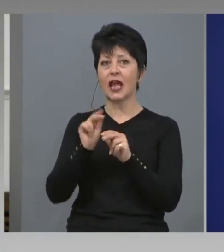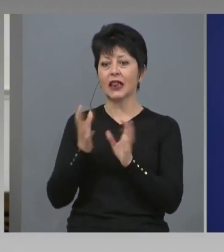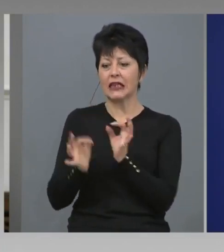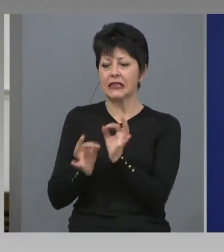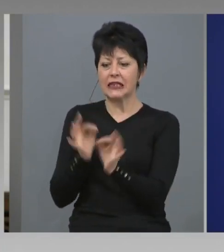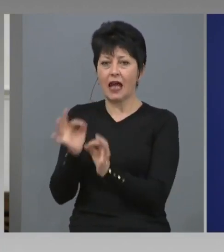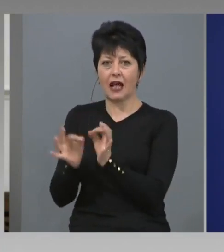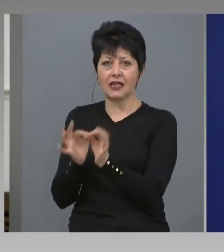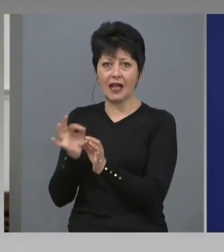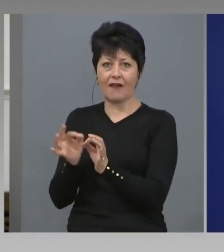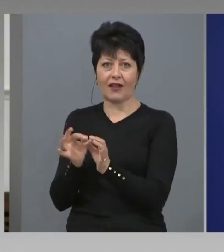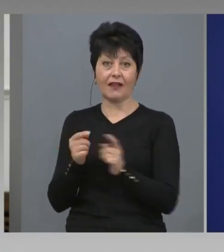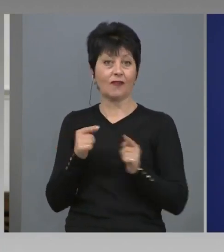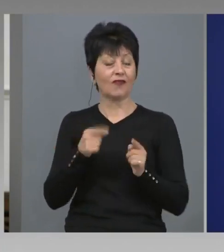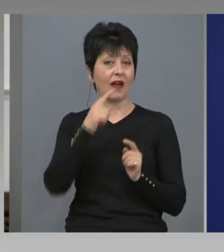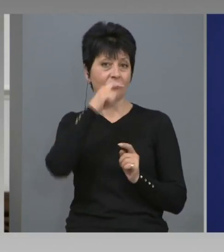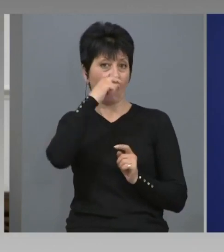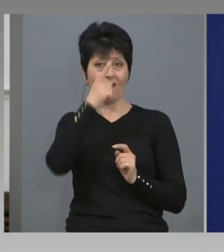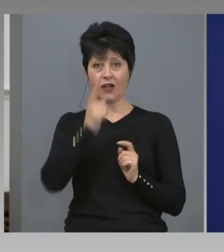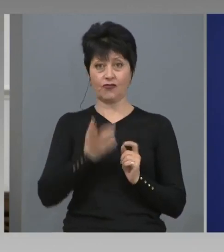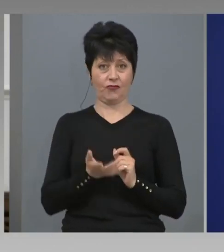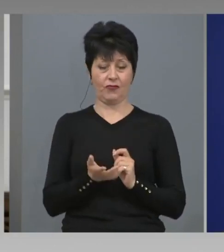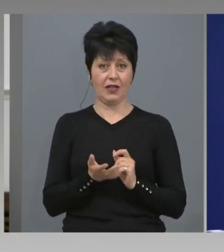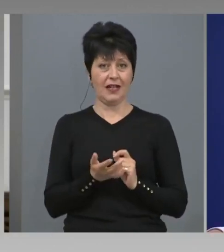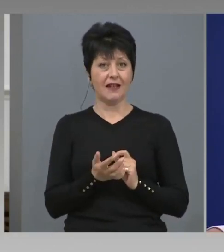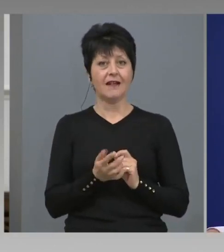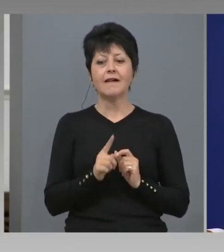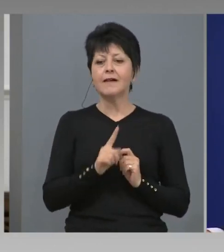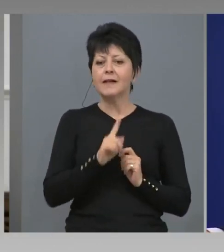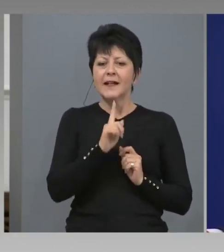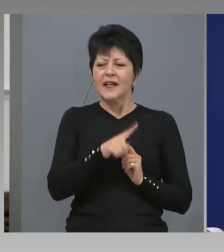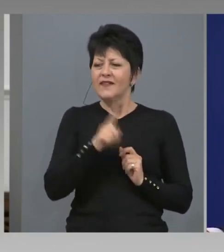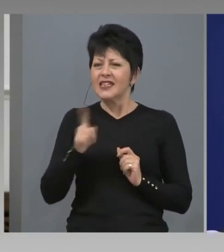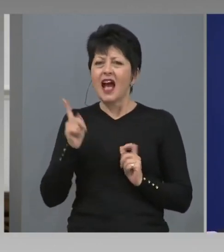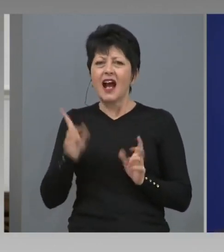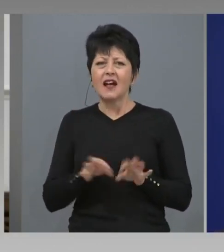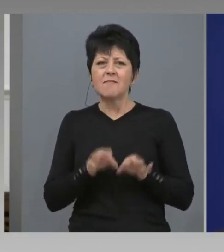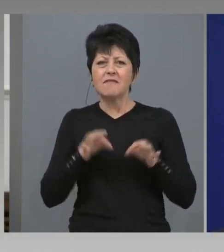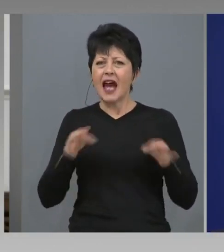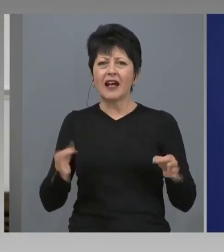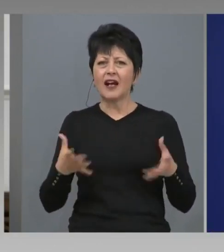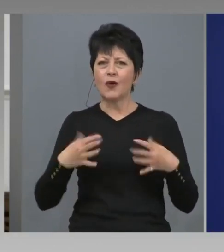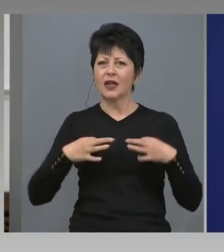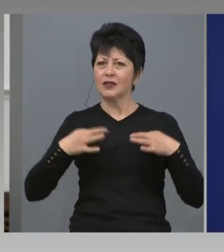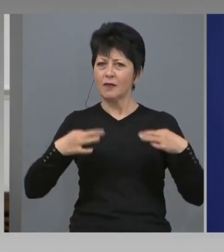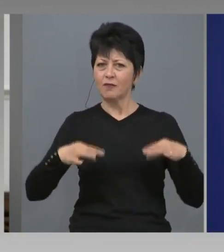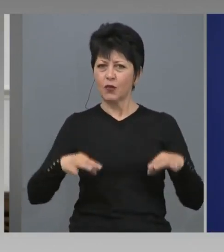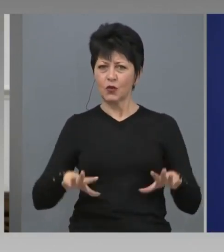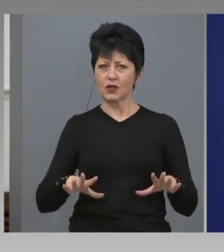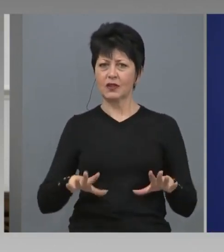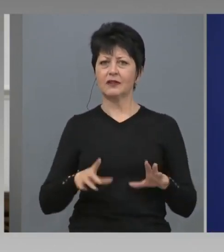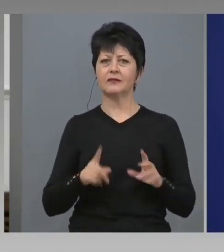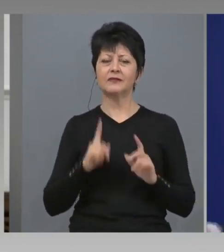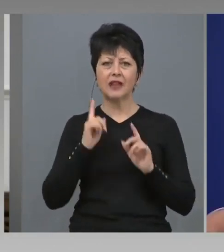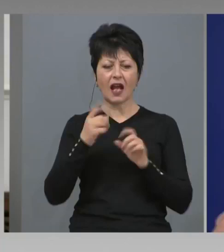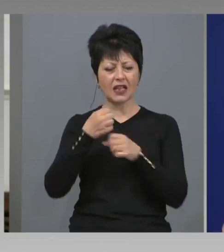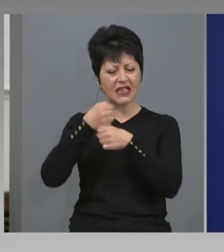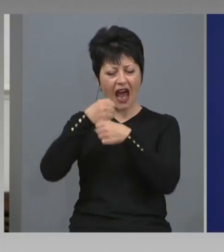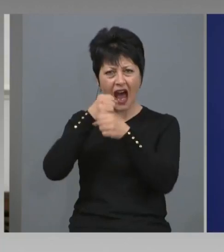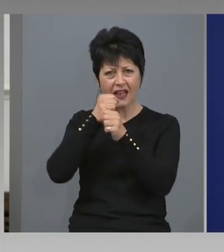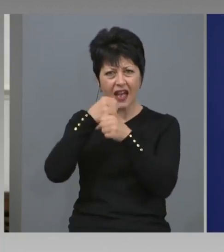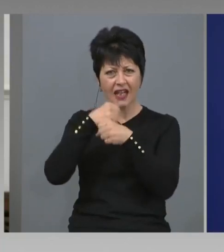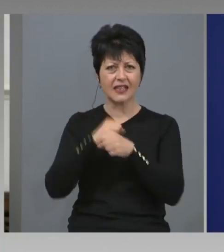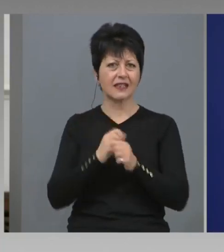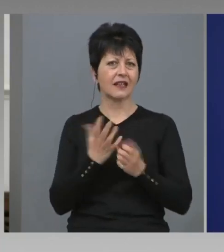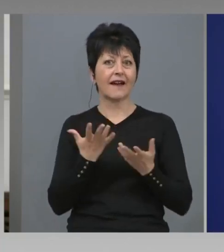това е един от най-важните неща. И след това, всяка мярка, която се отпуска, би трябвало да бъде анализирана